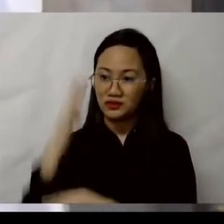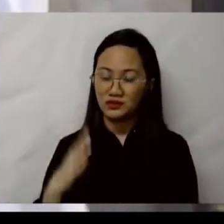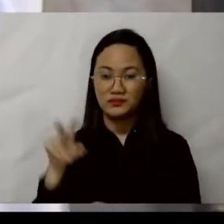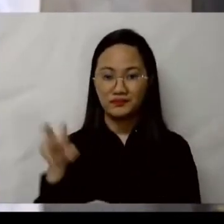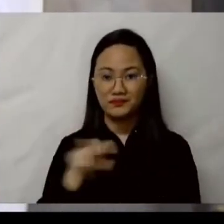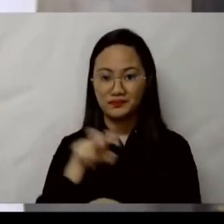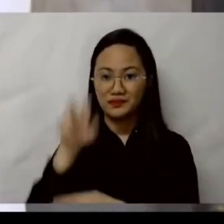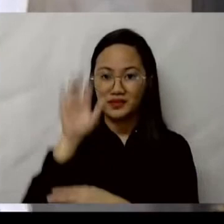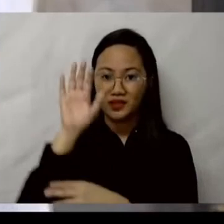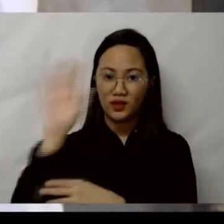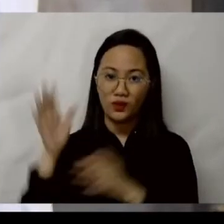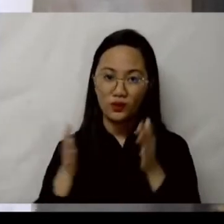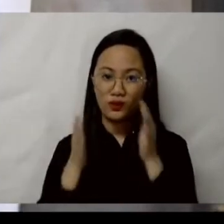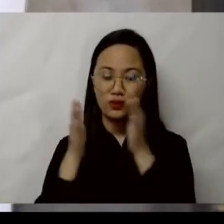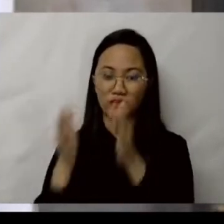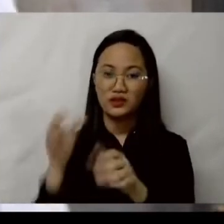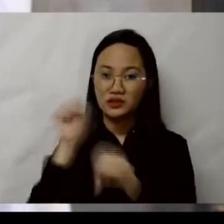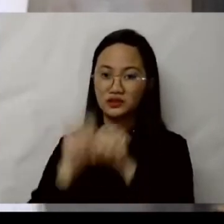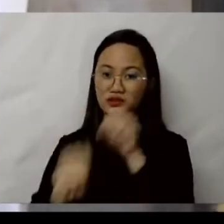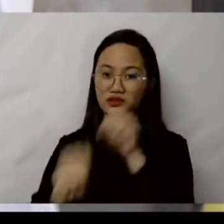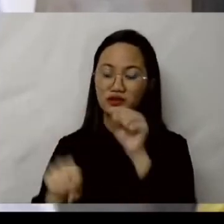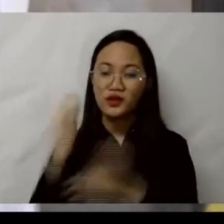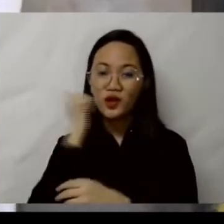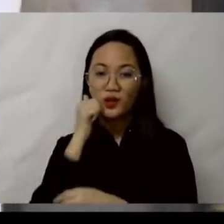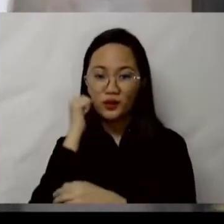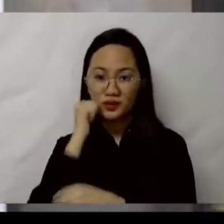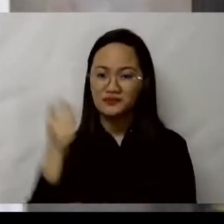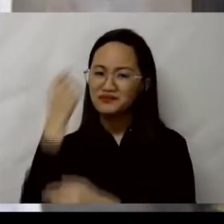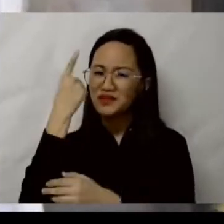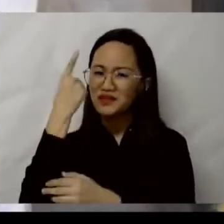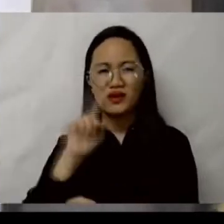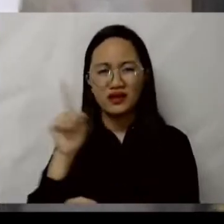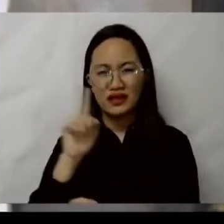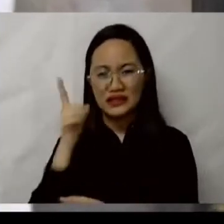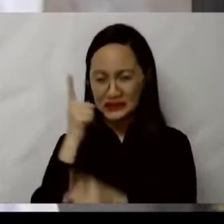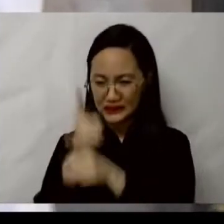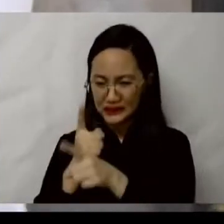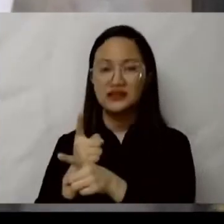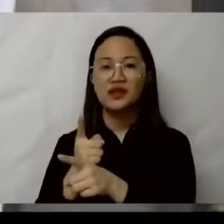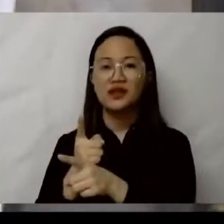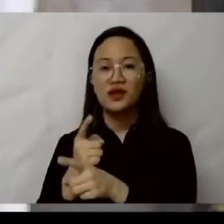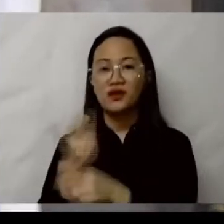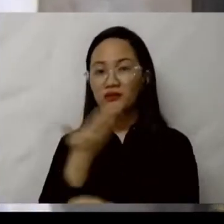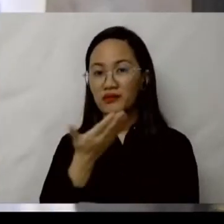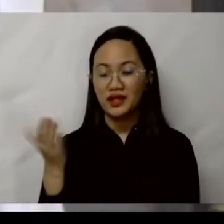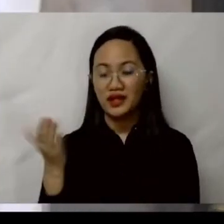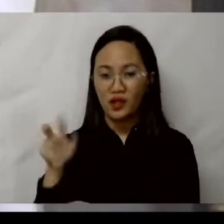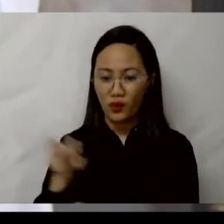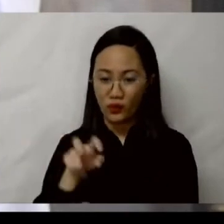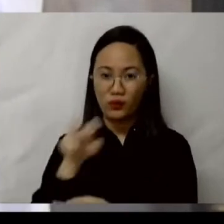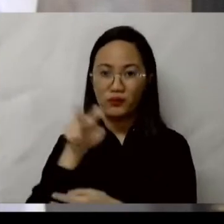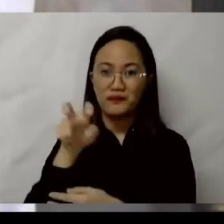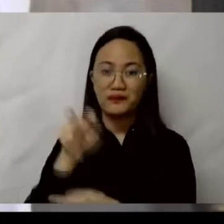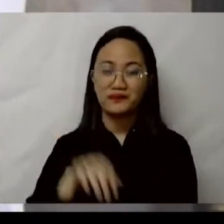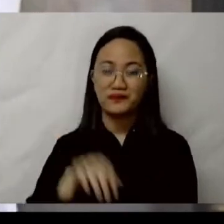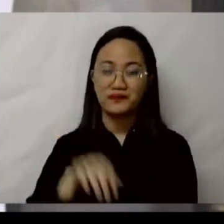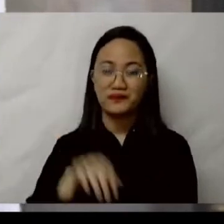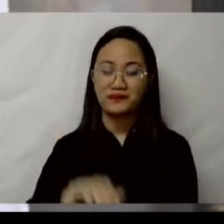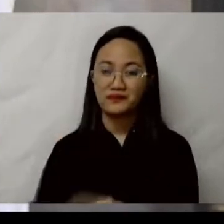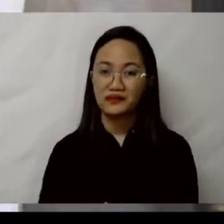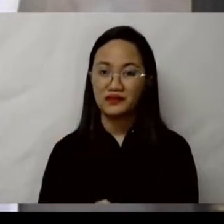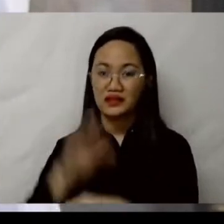landas upang lagi ninyong mabatid kung ano ang tama at marapat samantalang kayo ay naglalakbay patungo sa kalangitan na